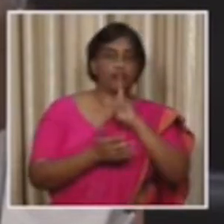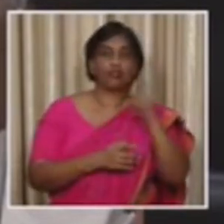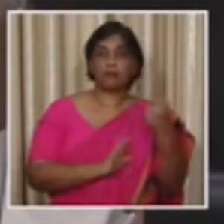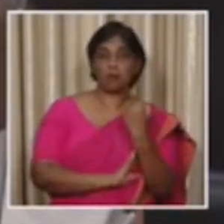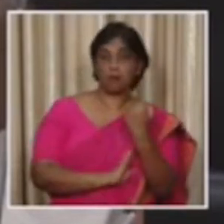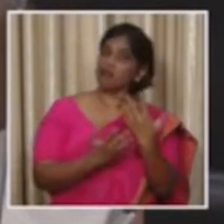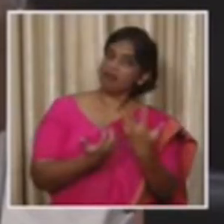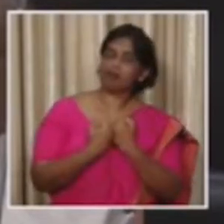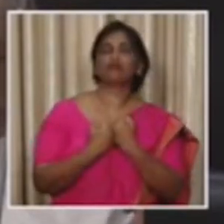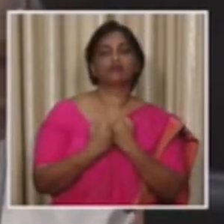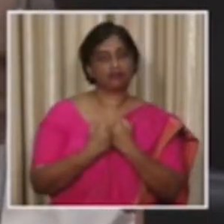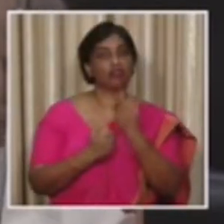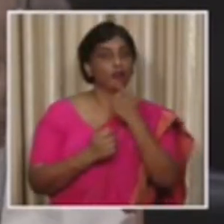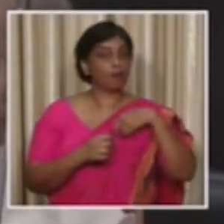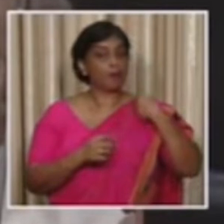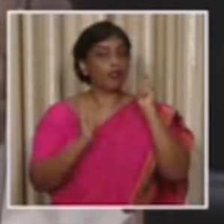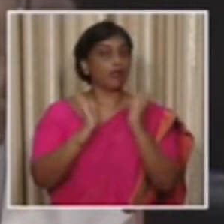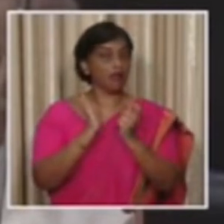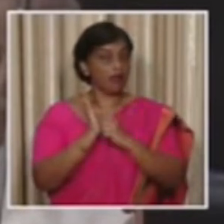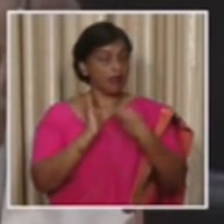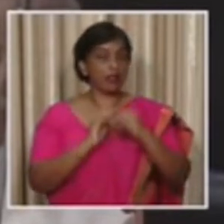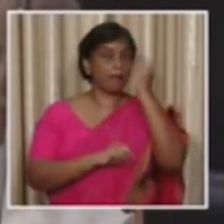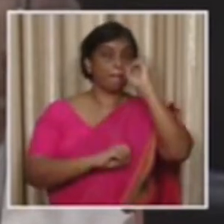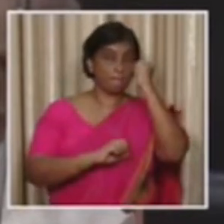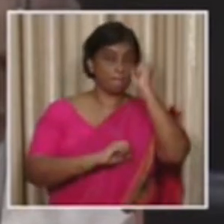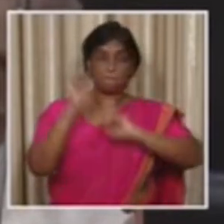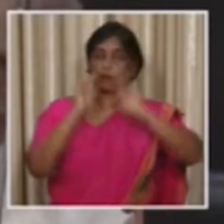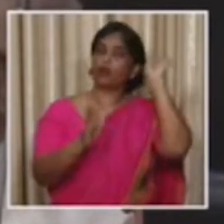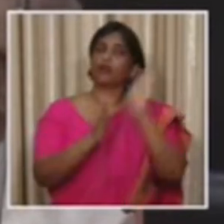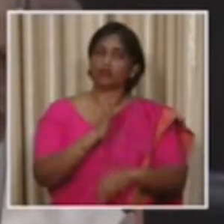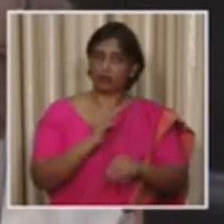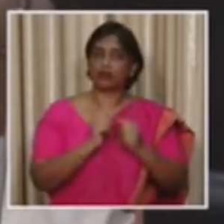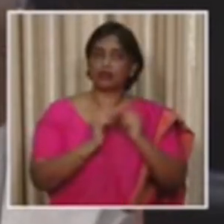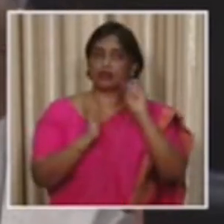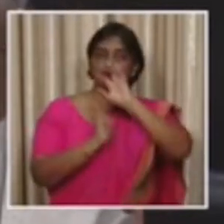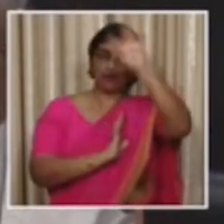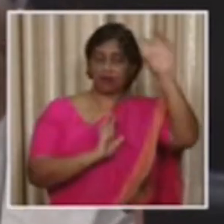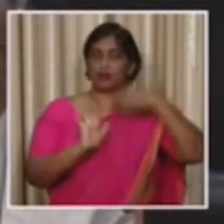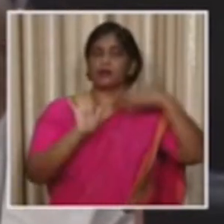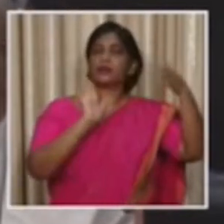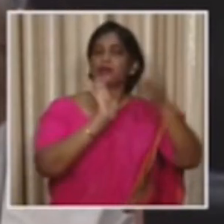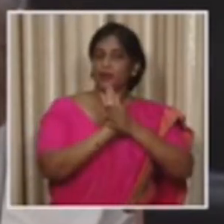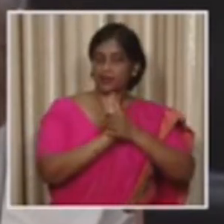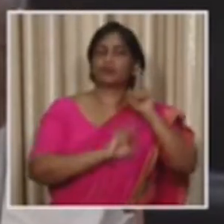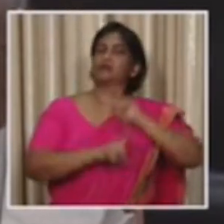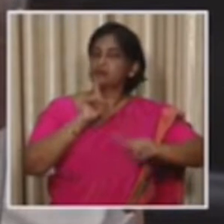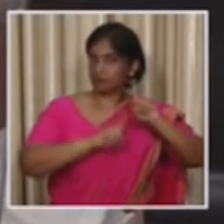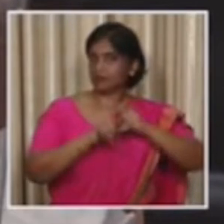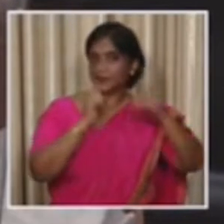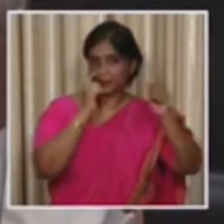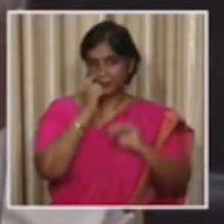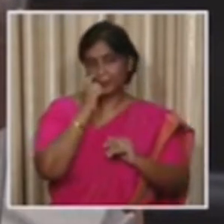බලය ලැබුණාම මූලික ණය මුදලෙන් 150ක් කපා හැරීමට ණය හිමි රටවල් සමග සාකච්ඡා කරන